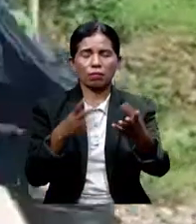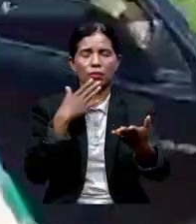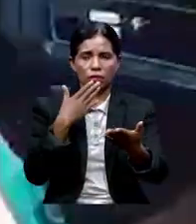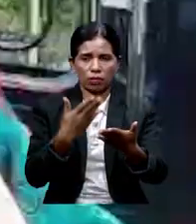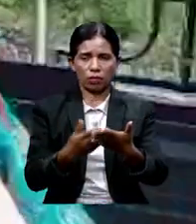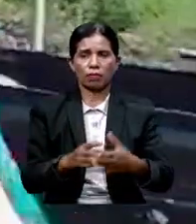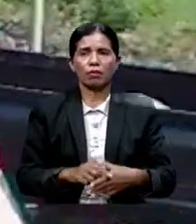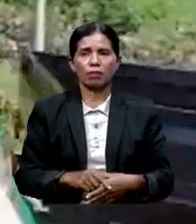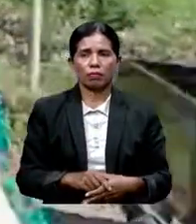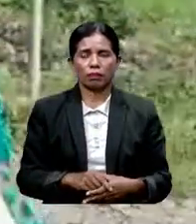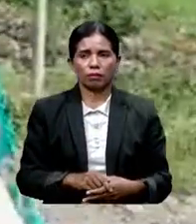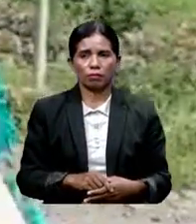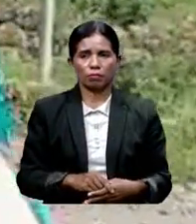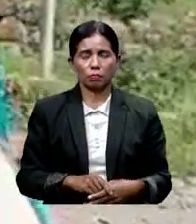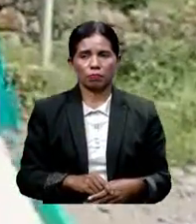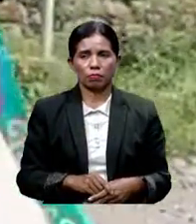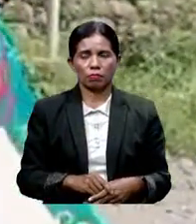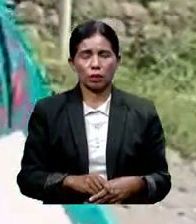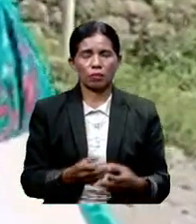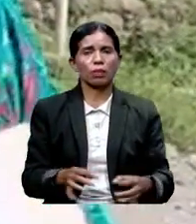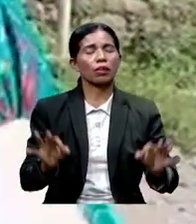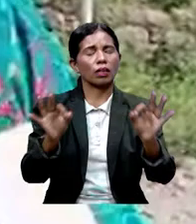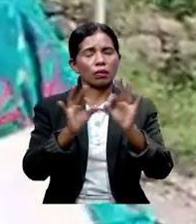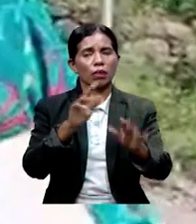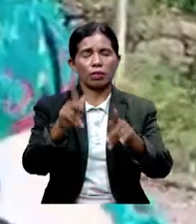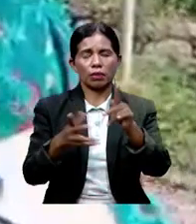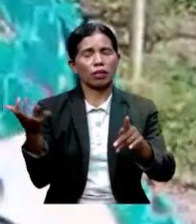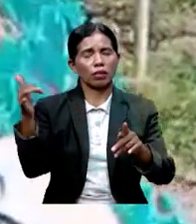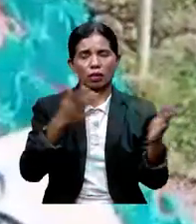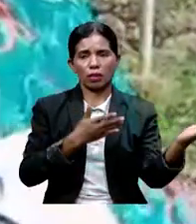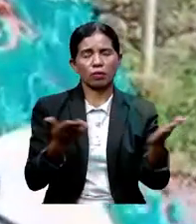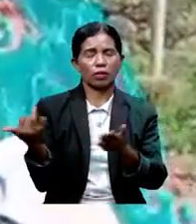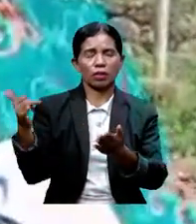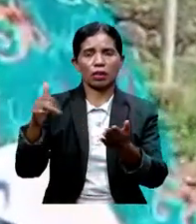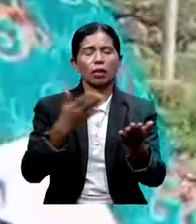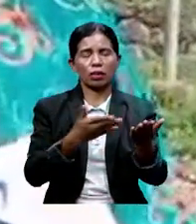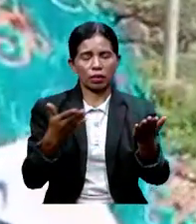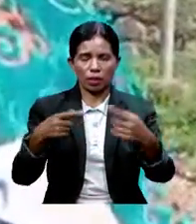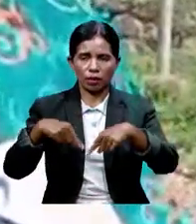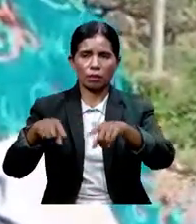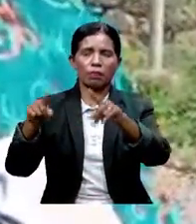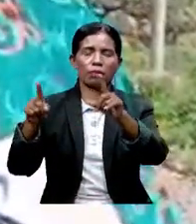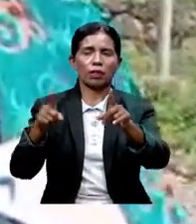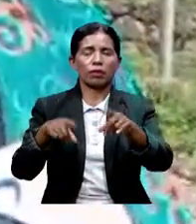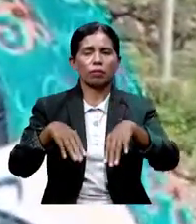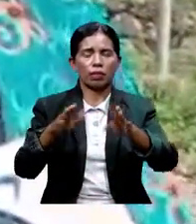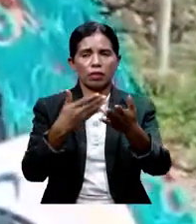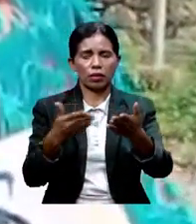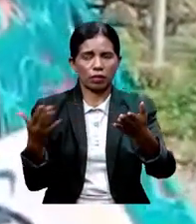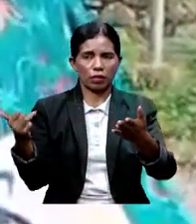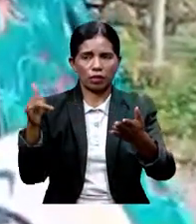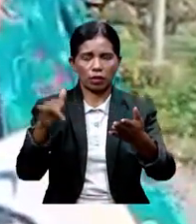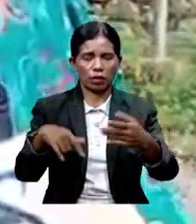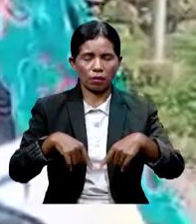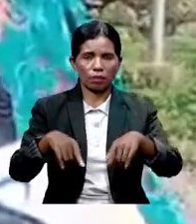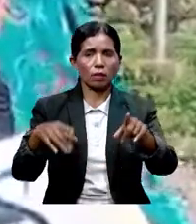di kota ini ya. Maka prioritas kami adalah yang perkotaan, yang menyangkut dengan perkantoran